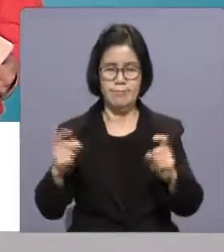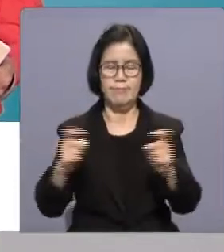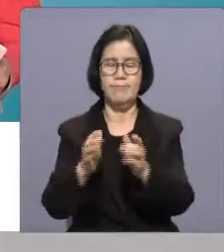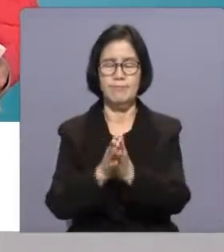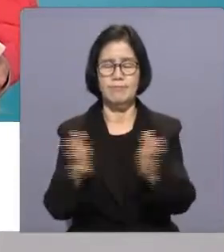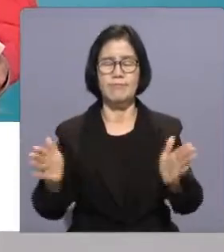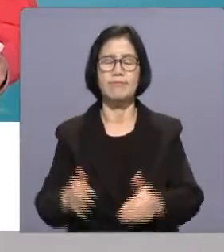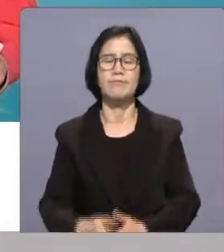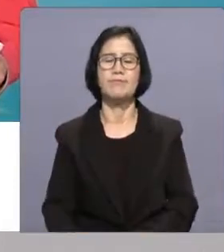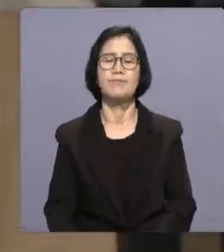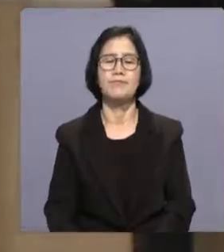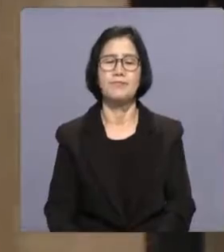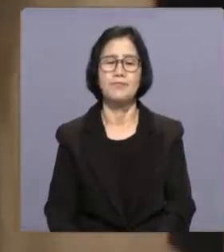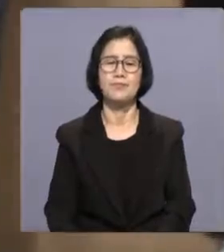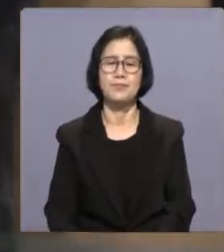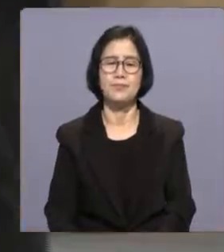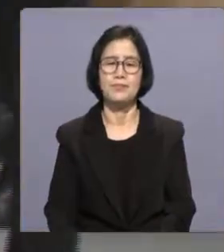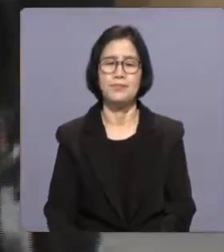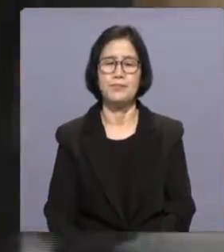기자입니다.